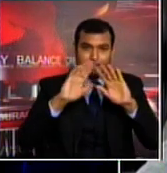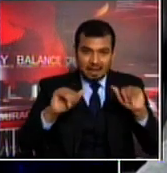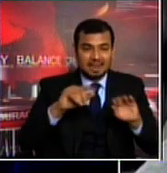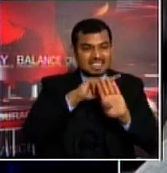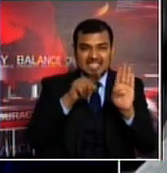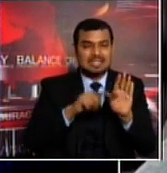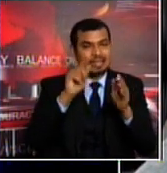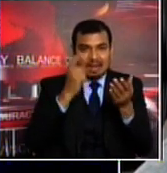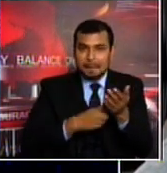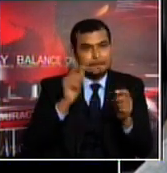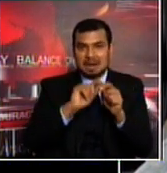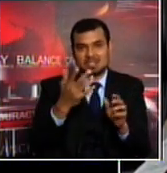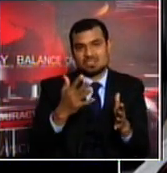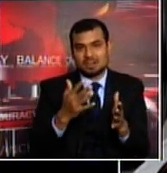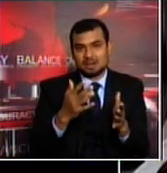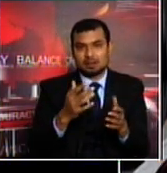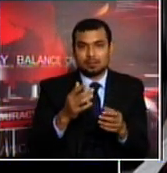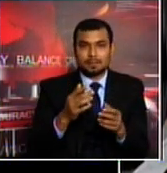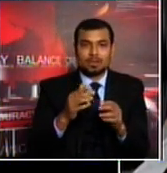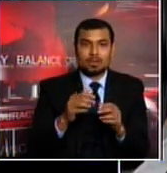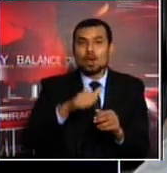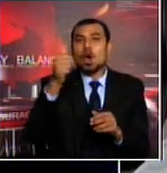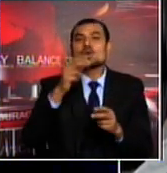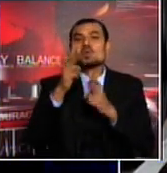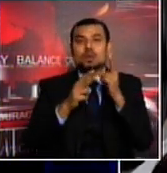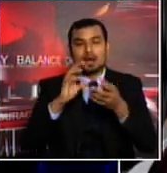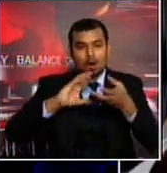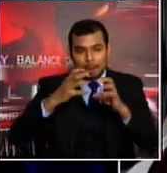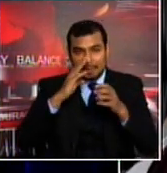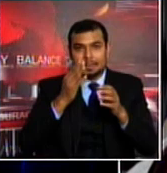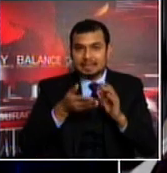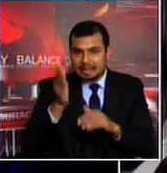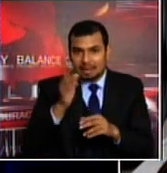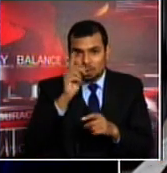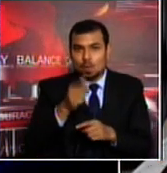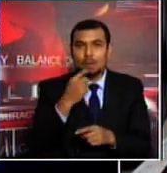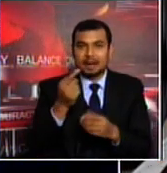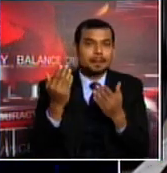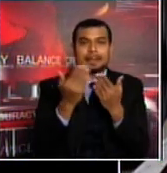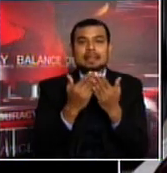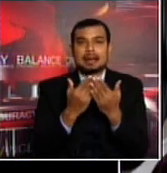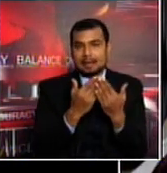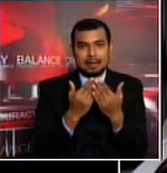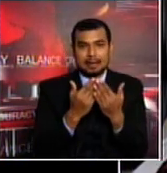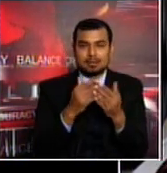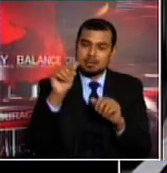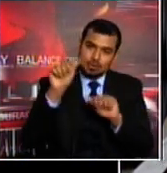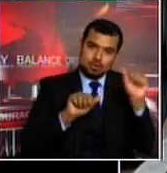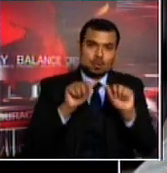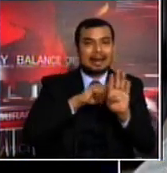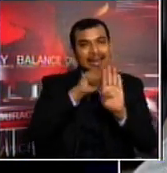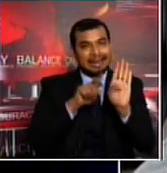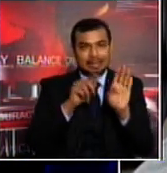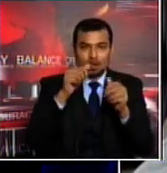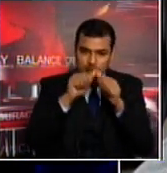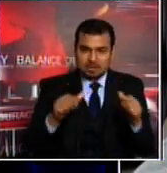बनेन। अर्को कुरो चाहिँ जुन कम्पनीमा जाँदाखेरि पनि विद्यालय जुन नीतिमा